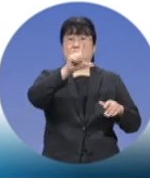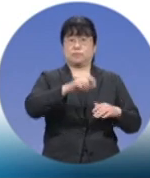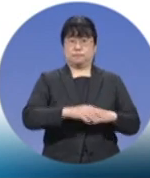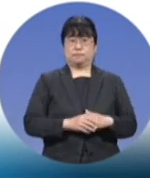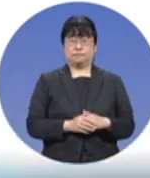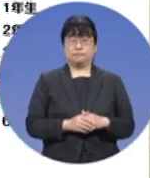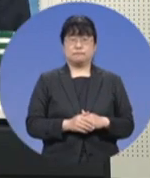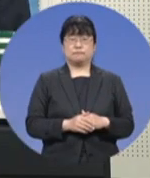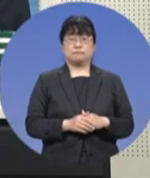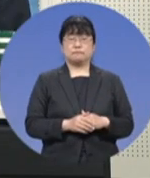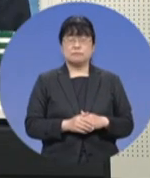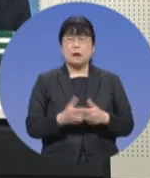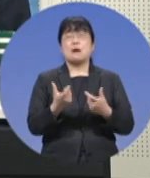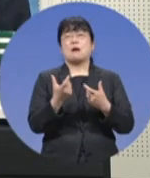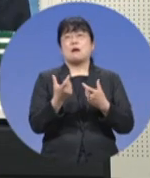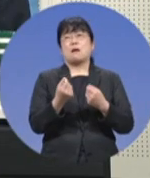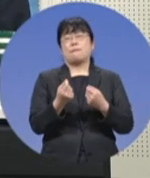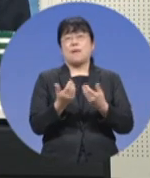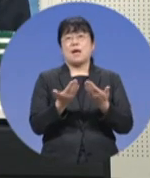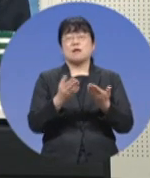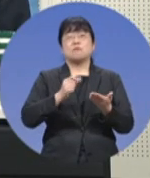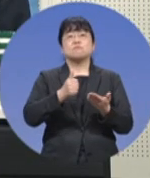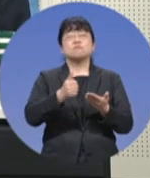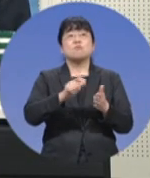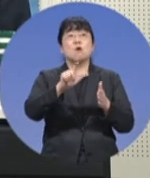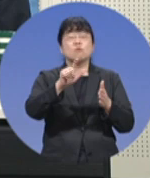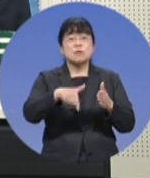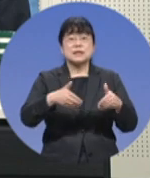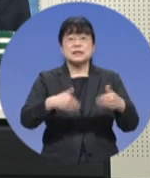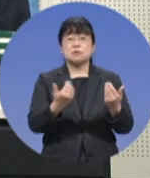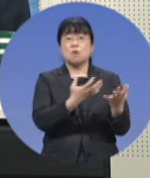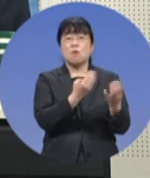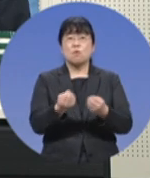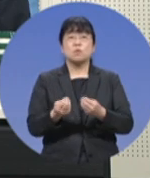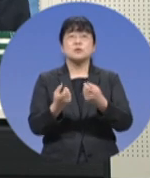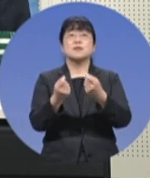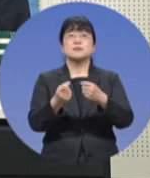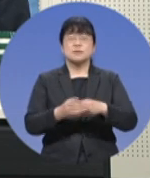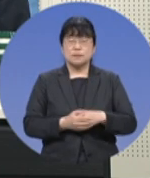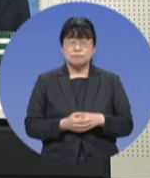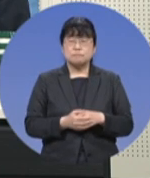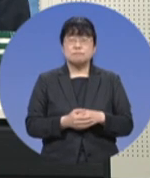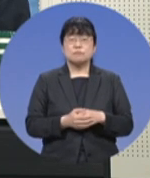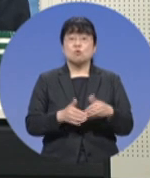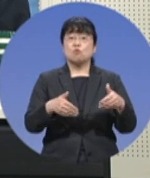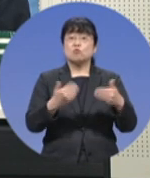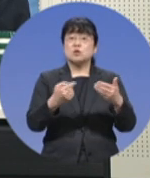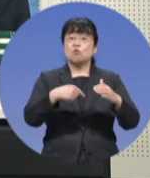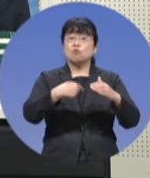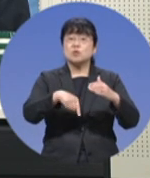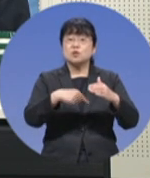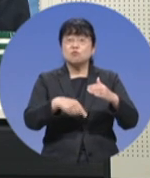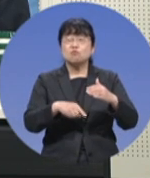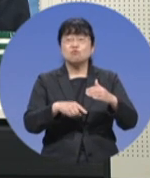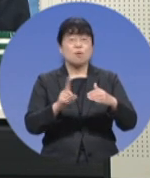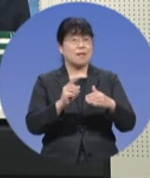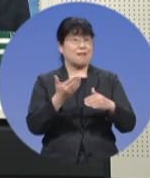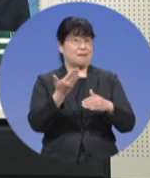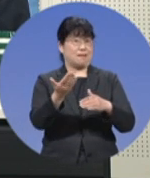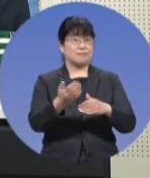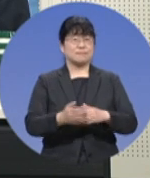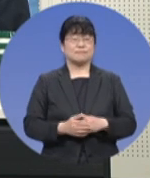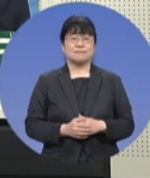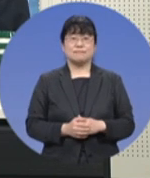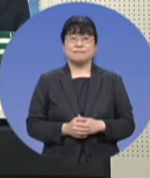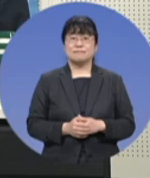。やはり登下校時に事故が多いんですね。その事故の原因というのはどういったものが多いの